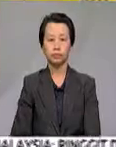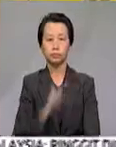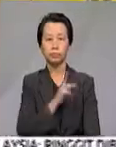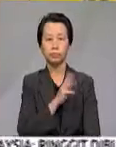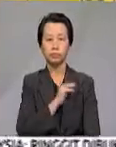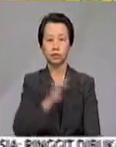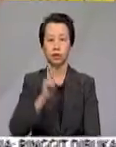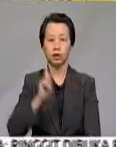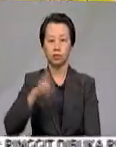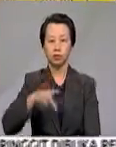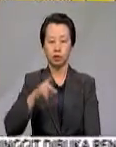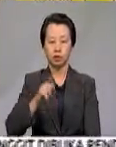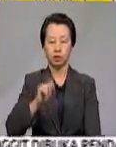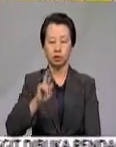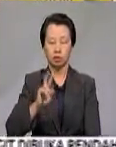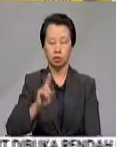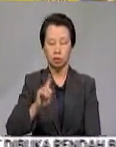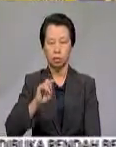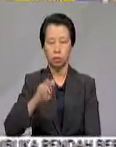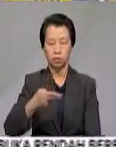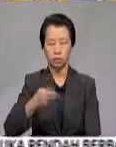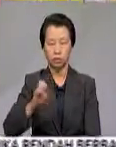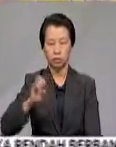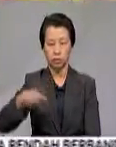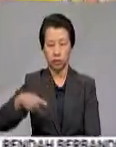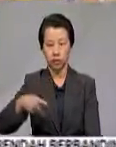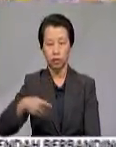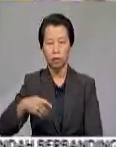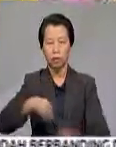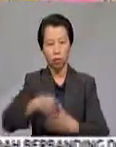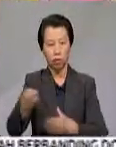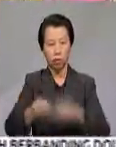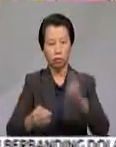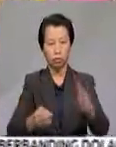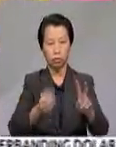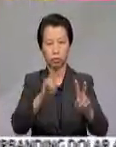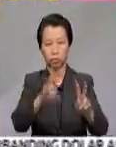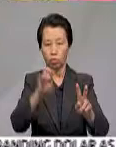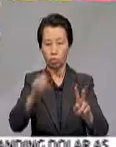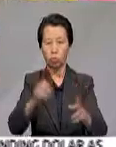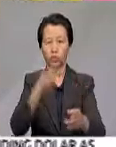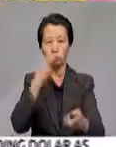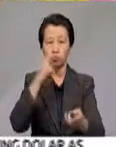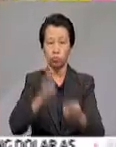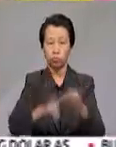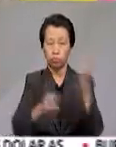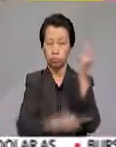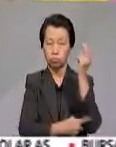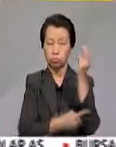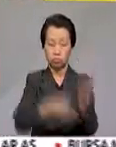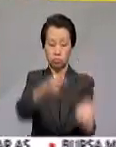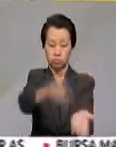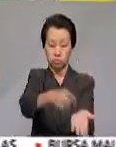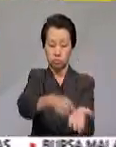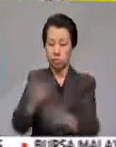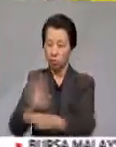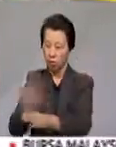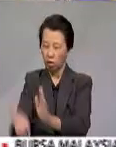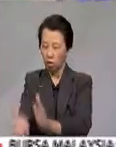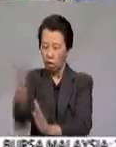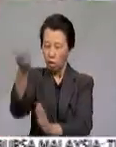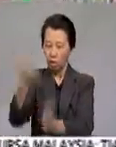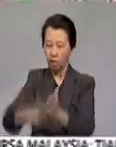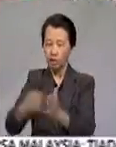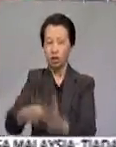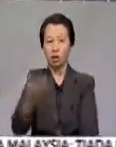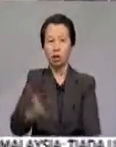Kementerian Perdagangan Dalam Negeri dan Hal Ehwal Pengguna mengeluarkan 220 notis terhadap peniaga yang menaikkan harga barangan